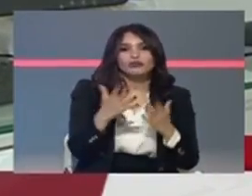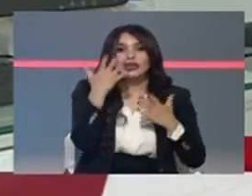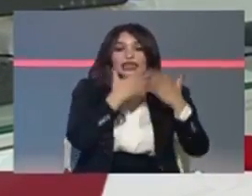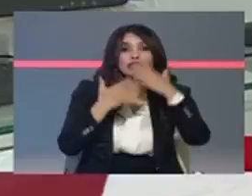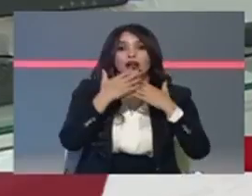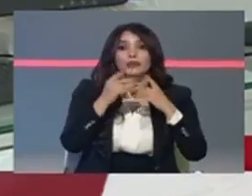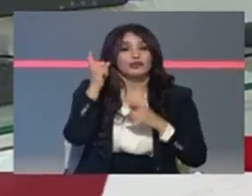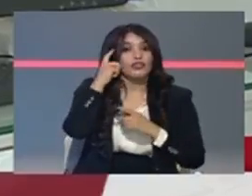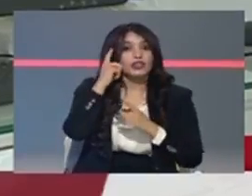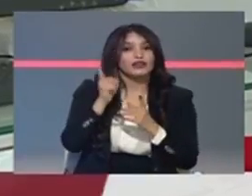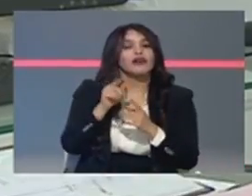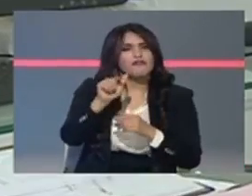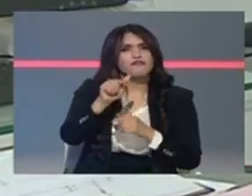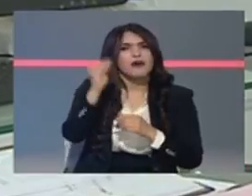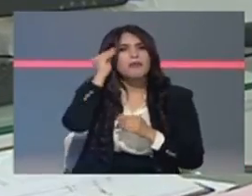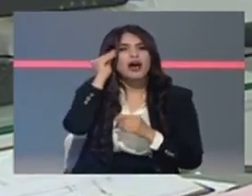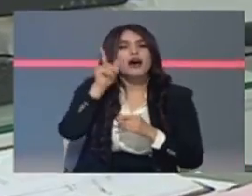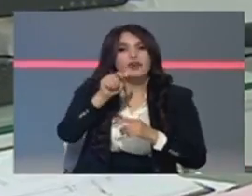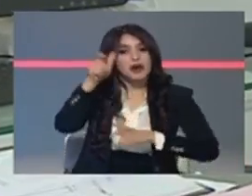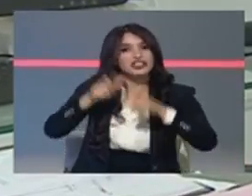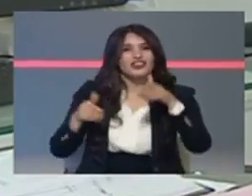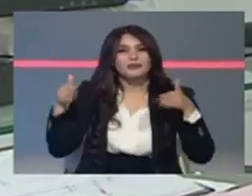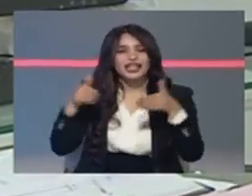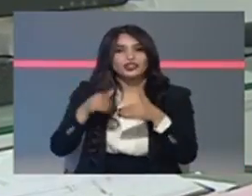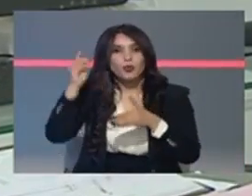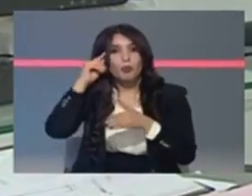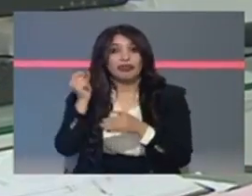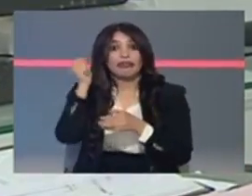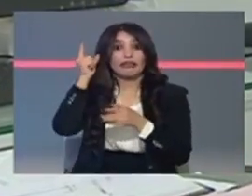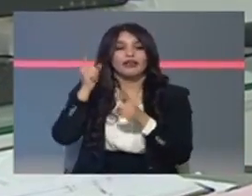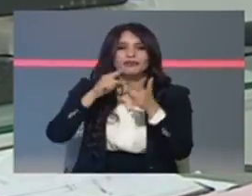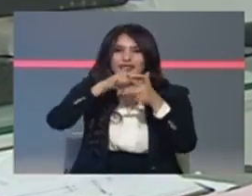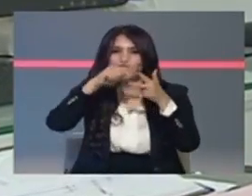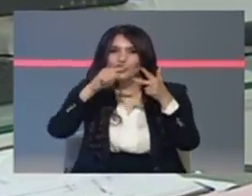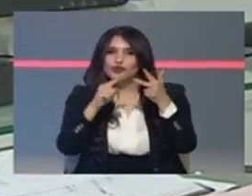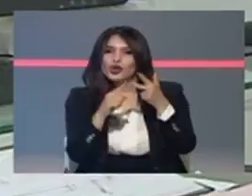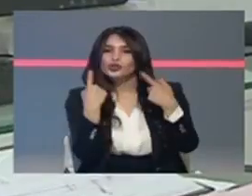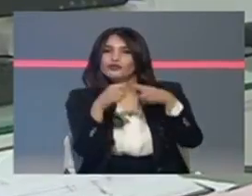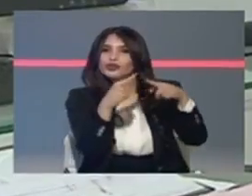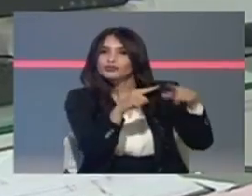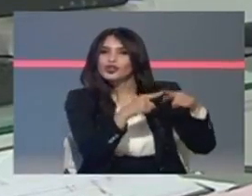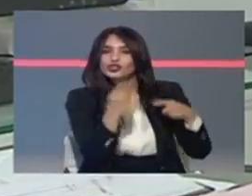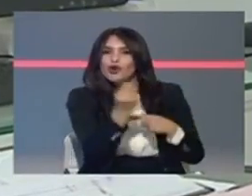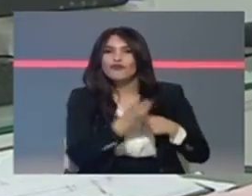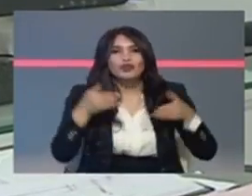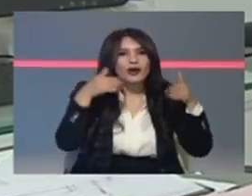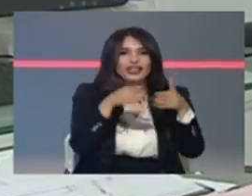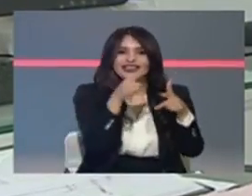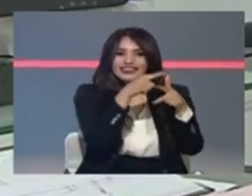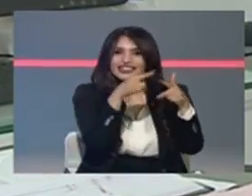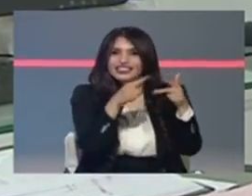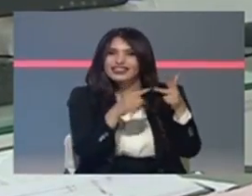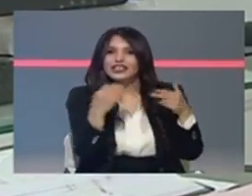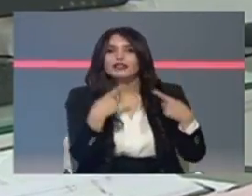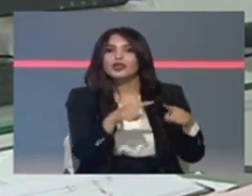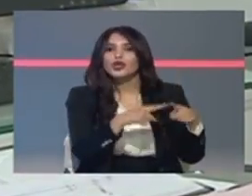فما اللي متمدرسين وذكيين برشا، فما المتوسطين، وفما كل صغير حسب إمكانياته نفسروا له. الحاجة الثانية ننظموا الوقت